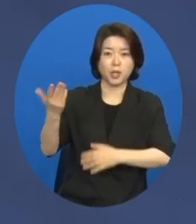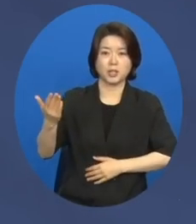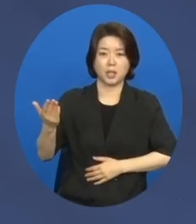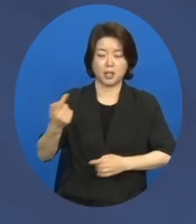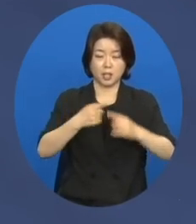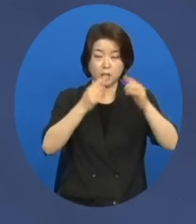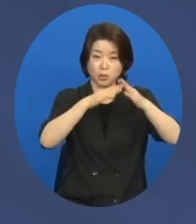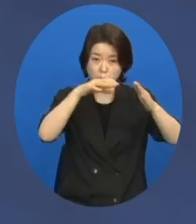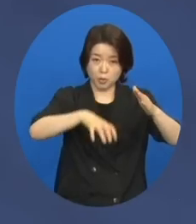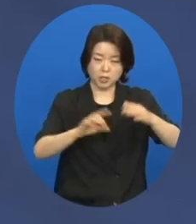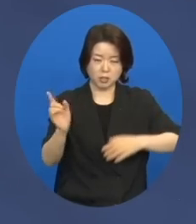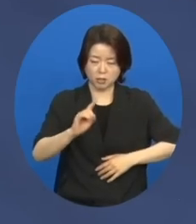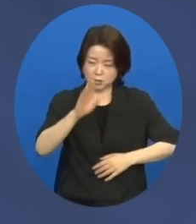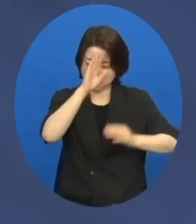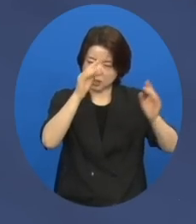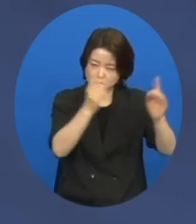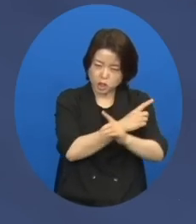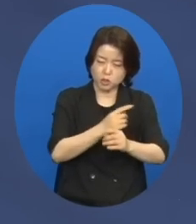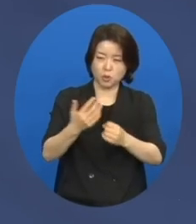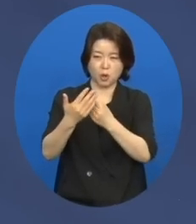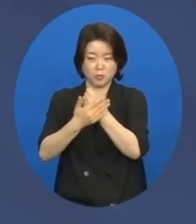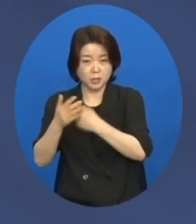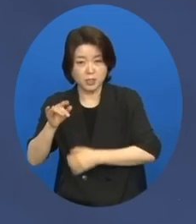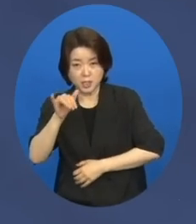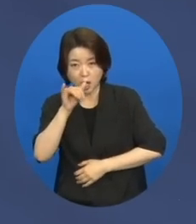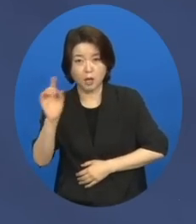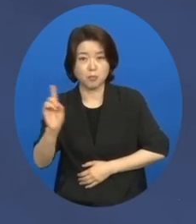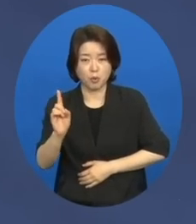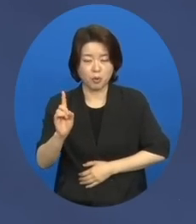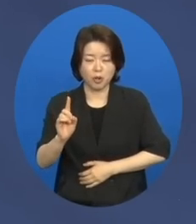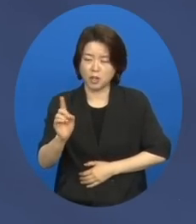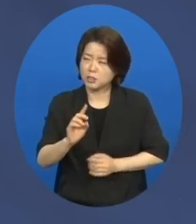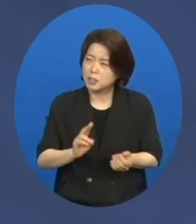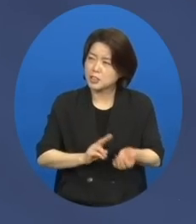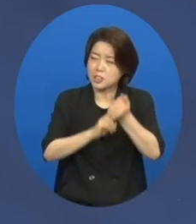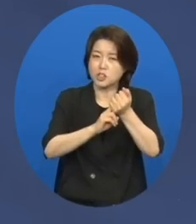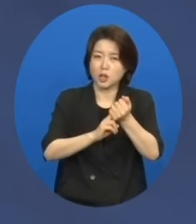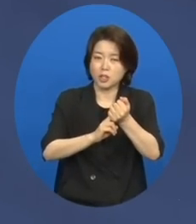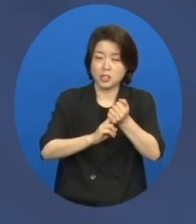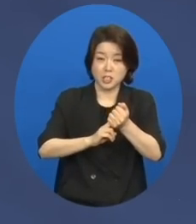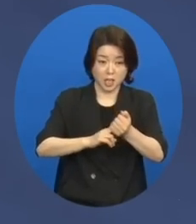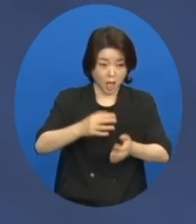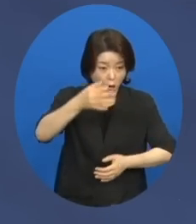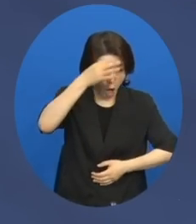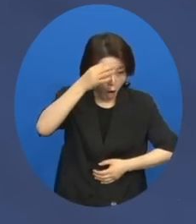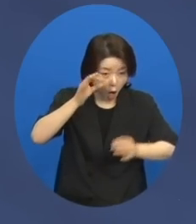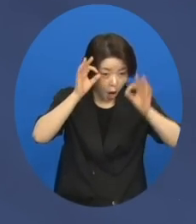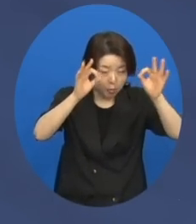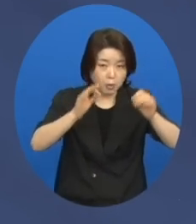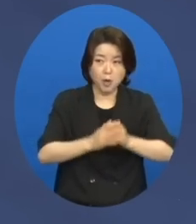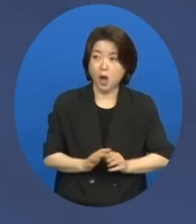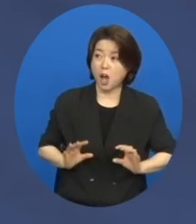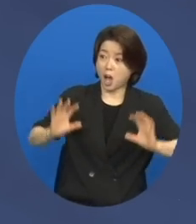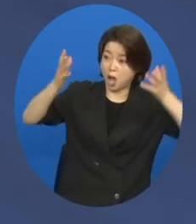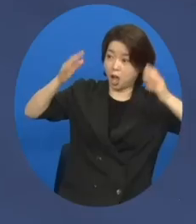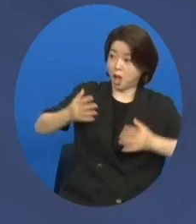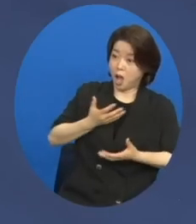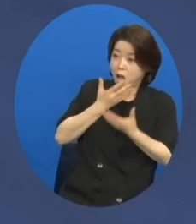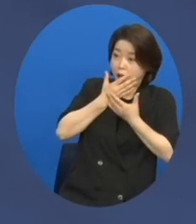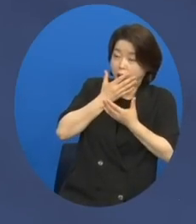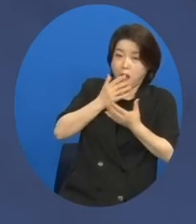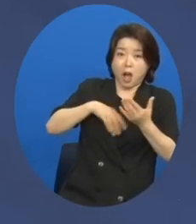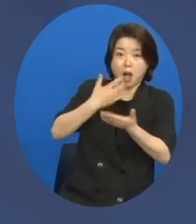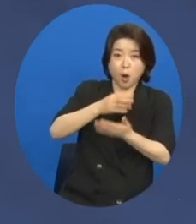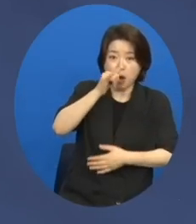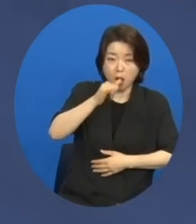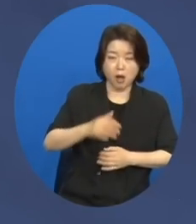안에서 만약에 어떤 치유, 은사 내지는 어떤 기적 이런 능력을 보면 사람들은 굉장히 열광합니다. 근데